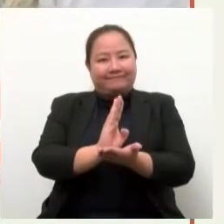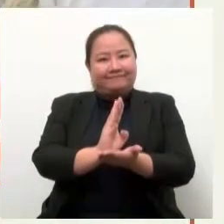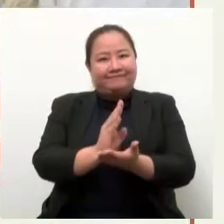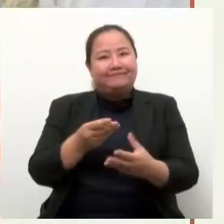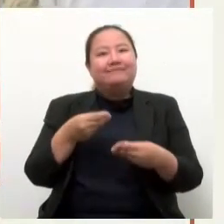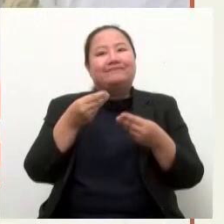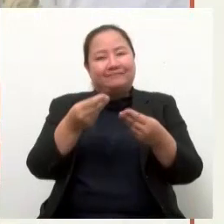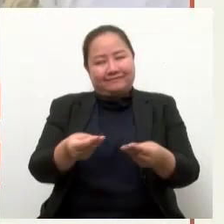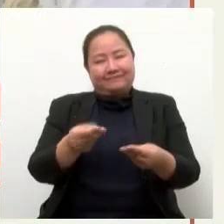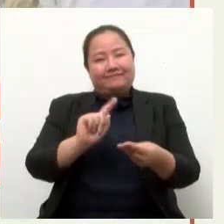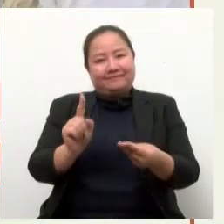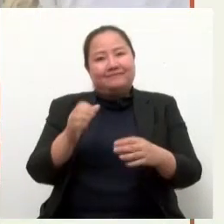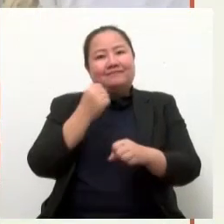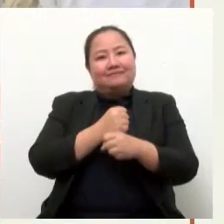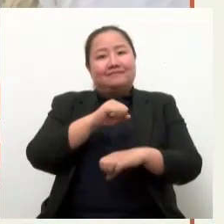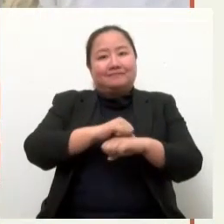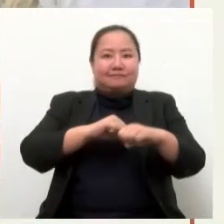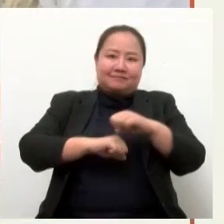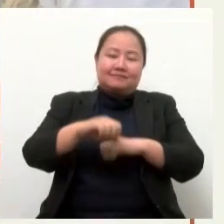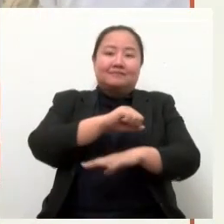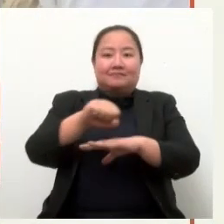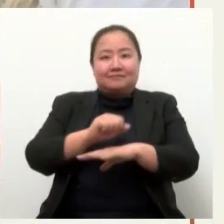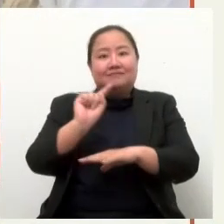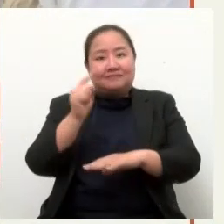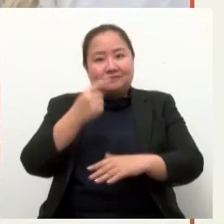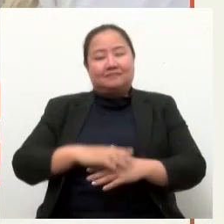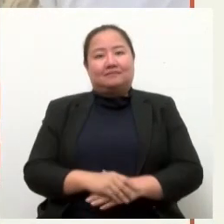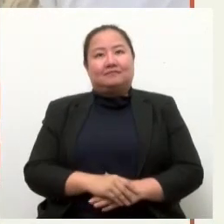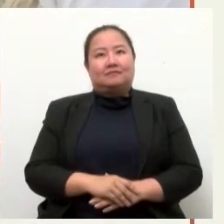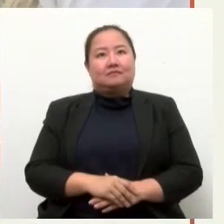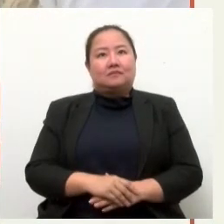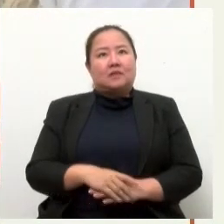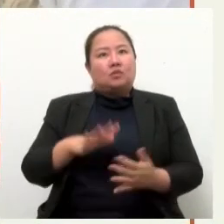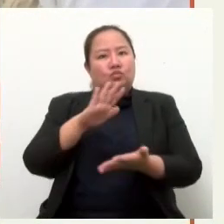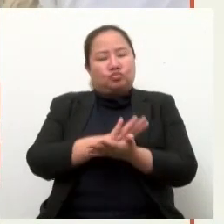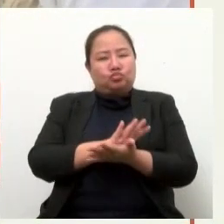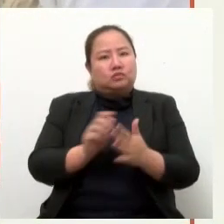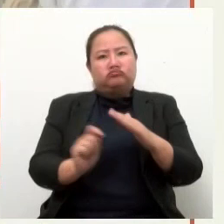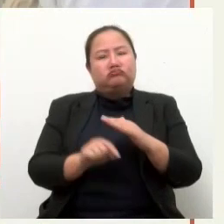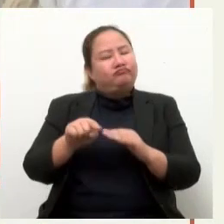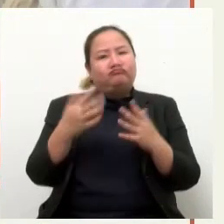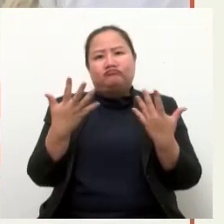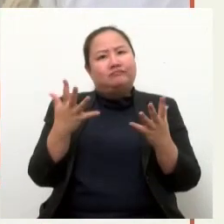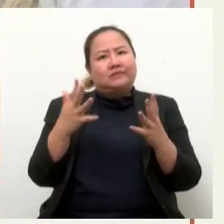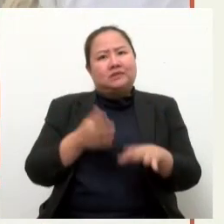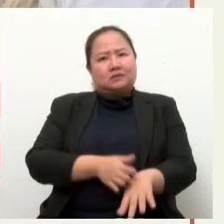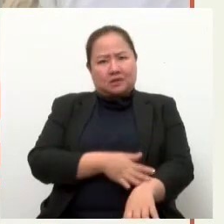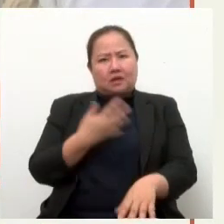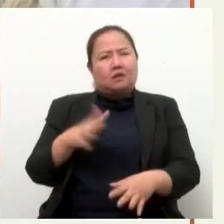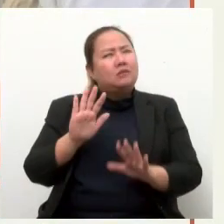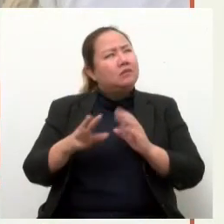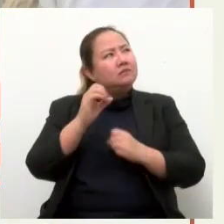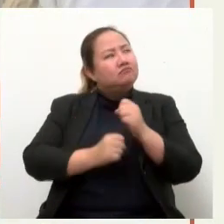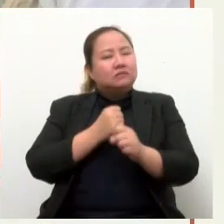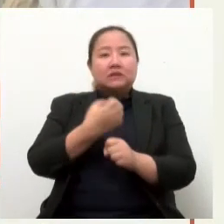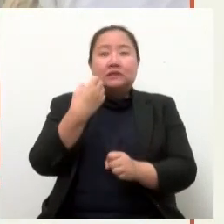กเล่นให้กับเด็กๆนะครับซึ่งโรงเรียนอนุบาลวังโป่งเนี่ยไม่มีสนามเด็กเล่นมานานแล้วนะครับมีมาประมาณ10กว่าปีแล้วต